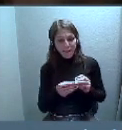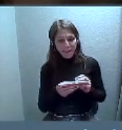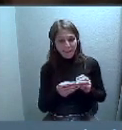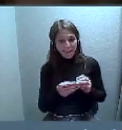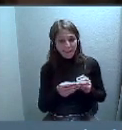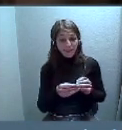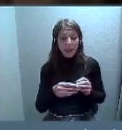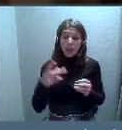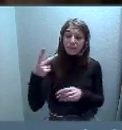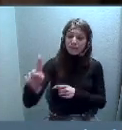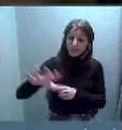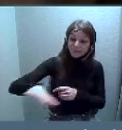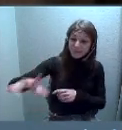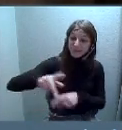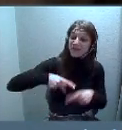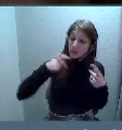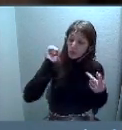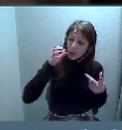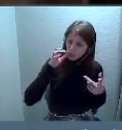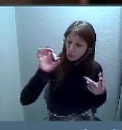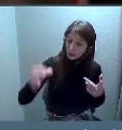avez au quotidien. Et